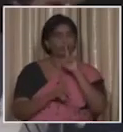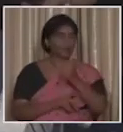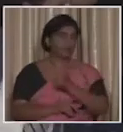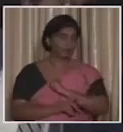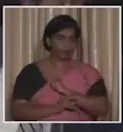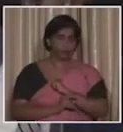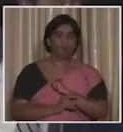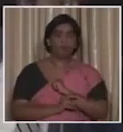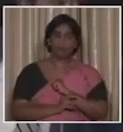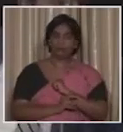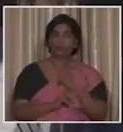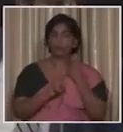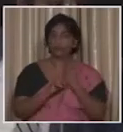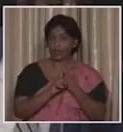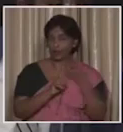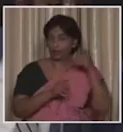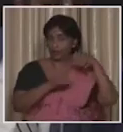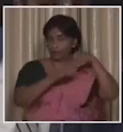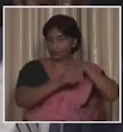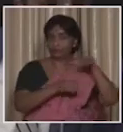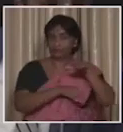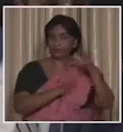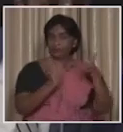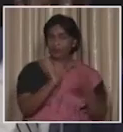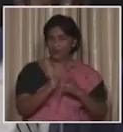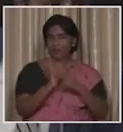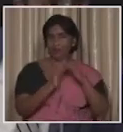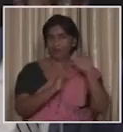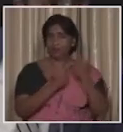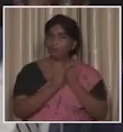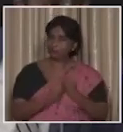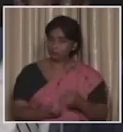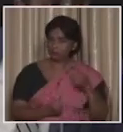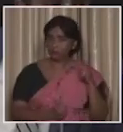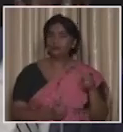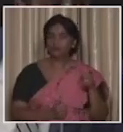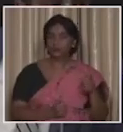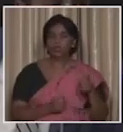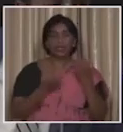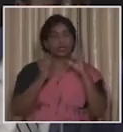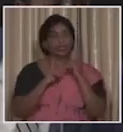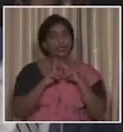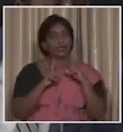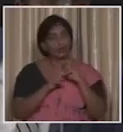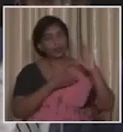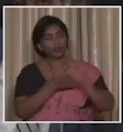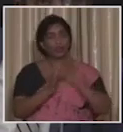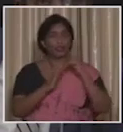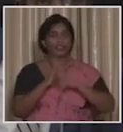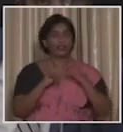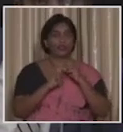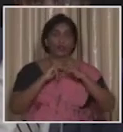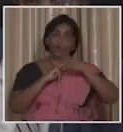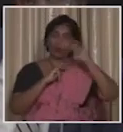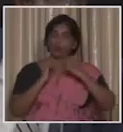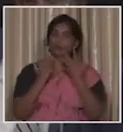කැමැති කරන්දෙනිය ආසනයේ ඉතාම දුෂ්කර ගම්මානයක ඉපදිලා විදහා අධ්‍යාපනයේ පිහිටෙන් ජයවර්ධන විශ්වවිද්‍යාලයෙන්